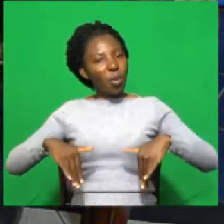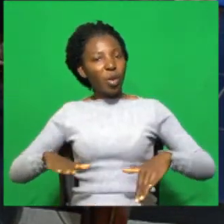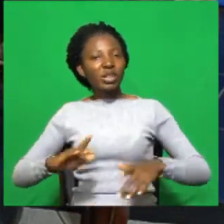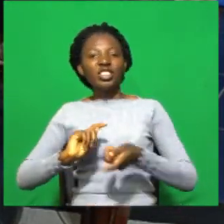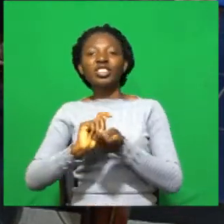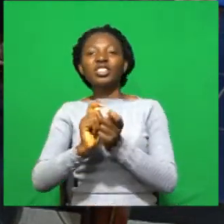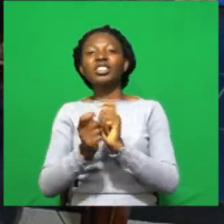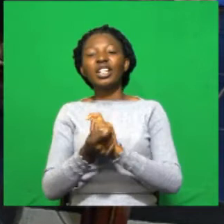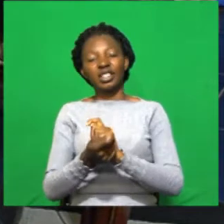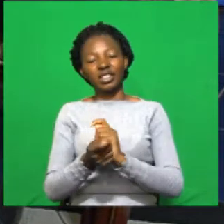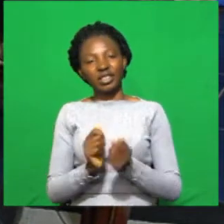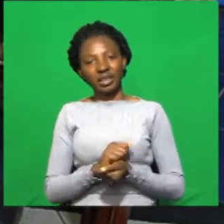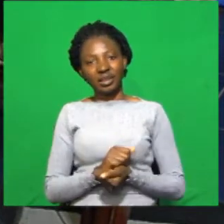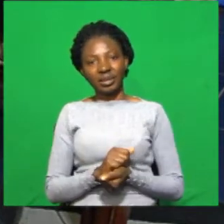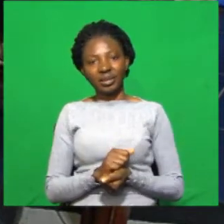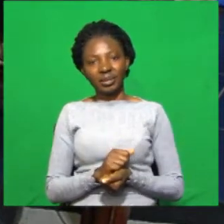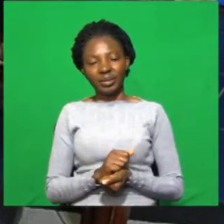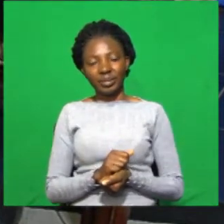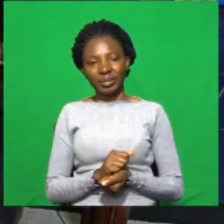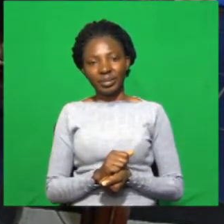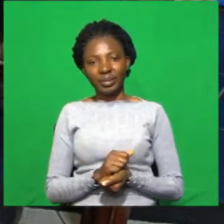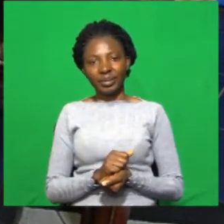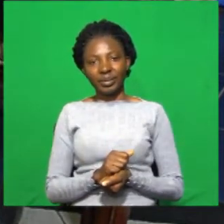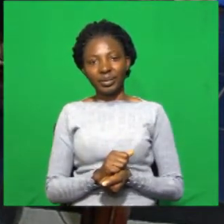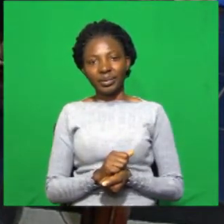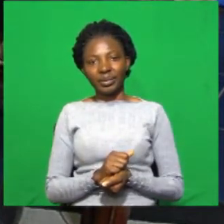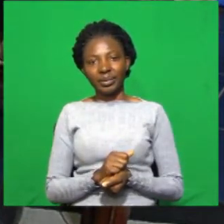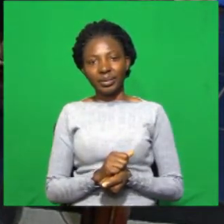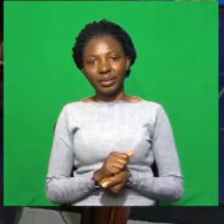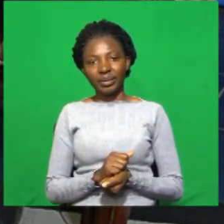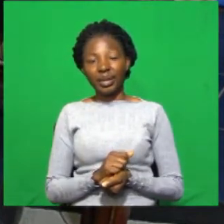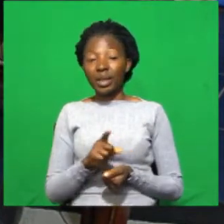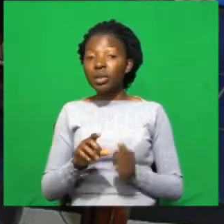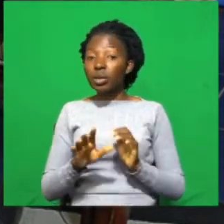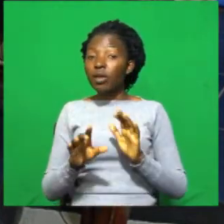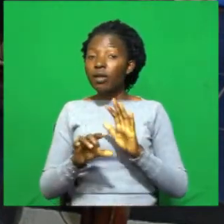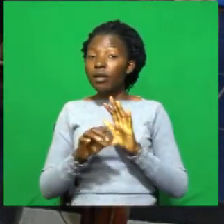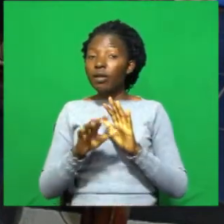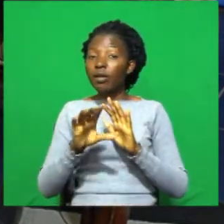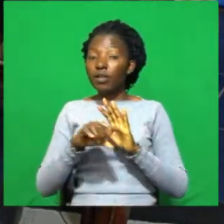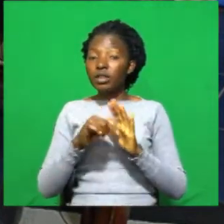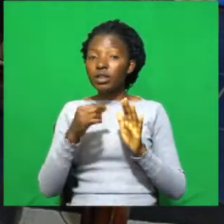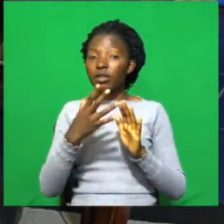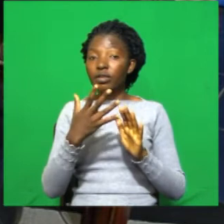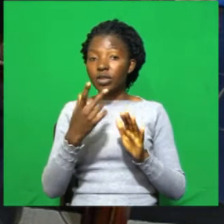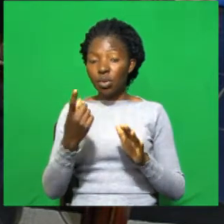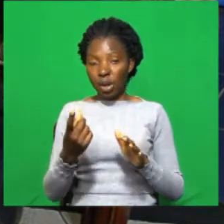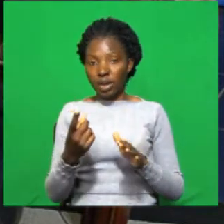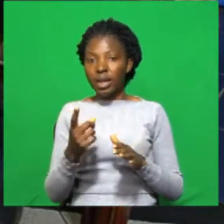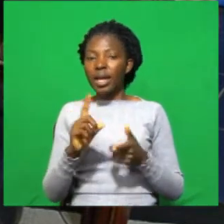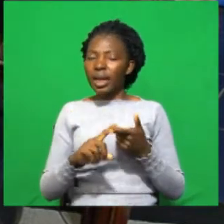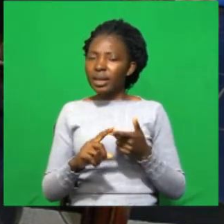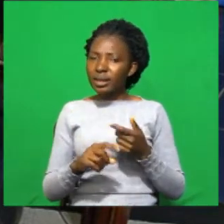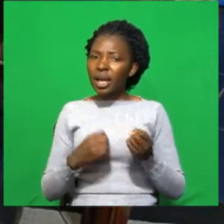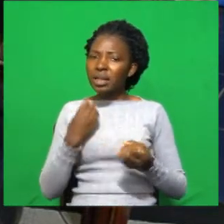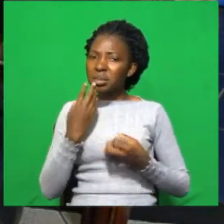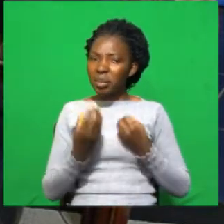changed. Kuchinjwa miviri yedu. Saka ndo zvataura verse 51. Verse 52 ndobva yachitsanangura